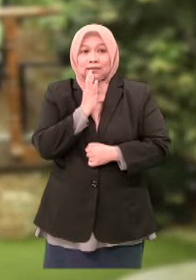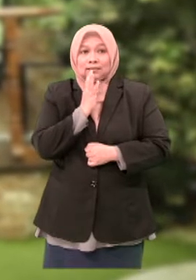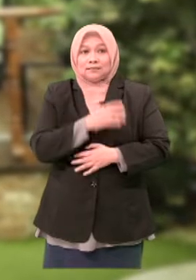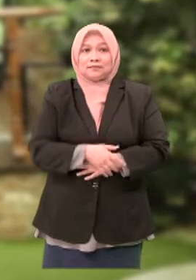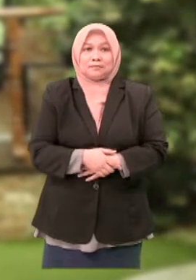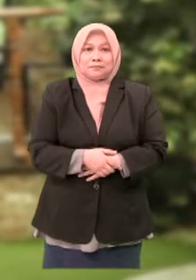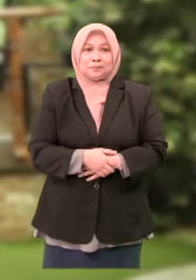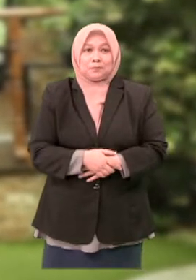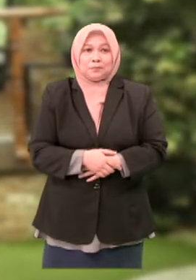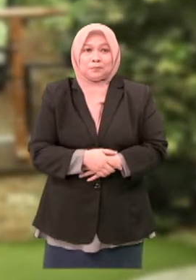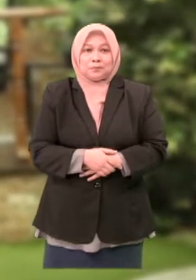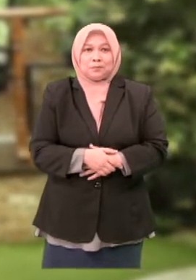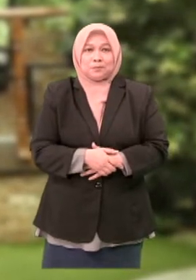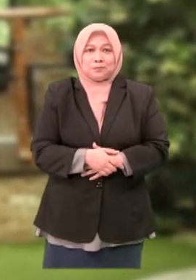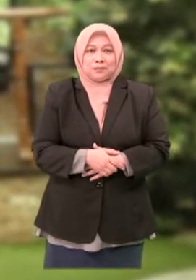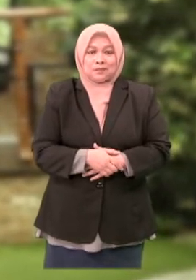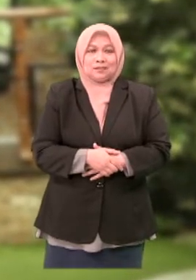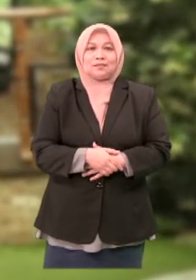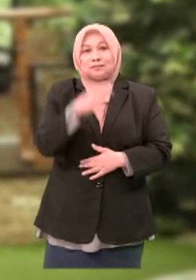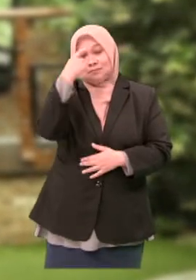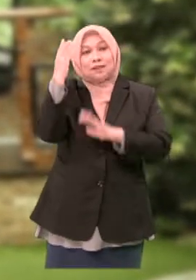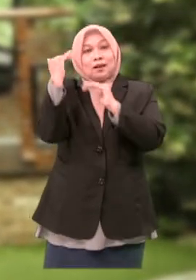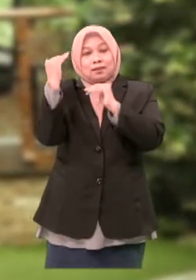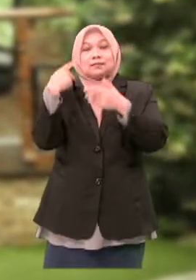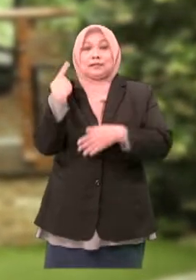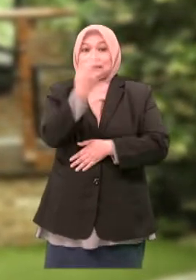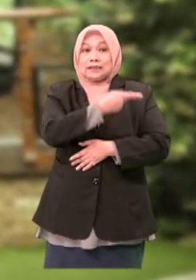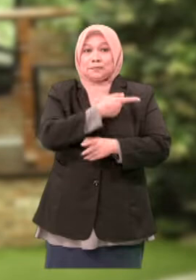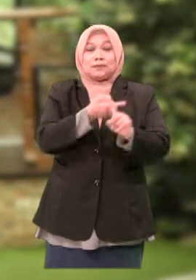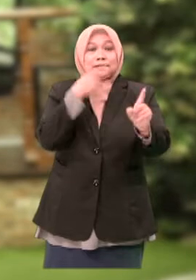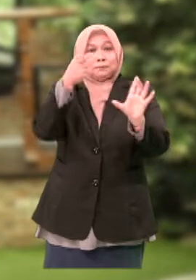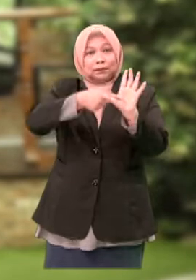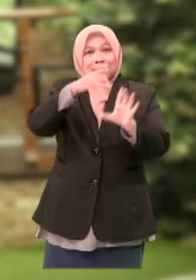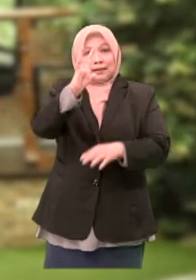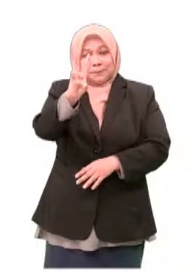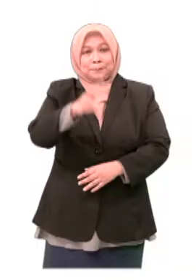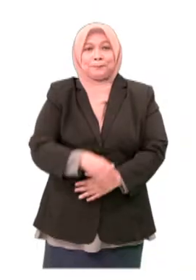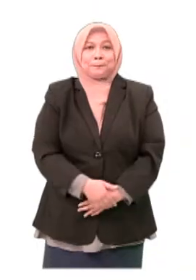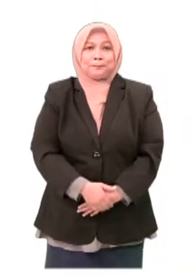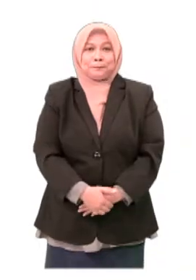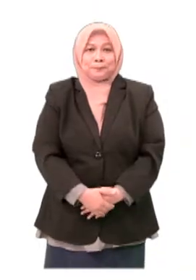Tadau, Tagazul, Do Keamatan daripada kami di Petronas.